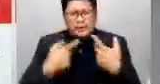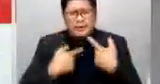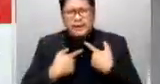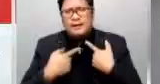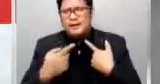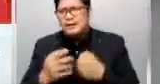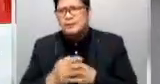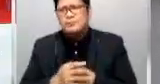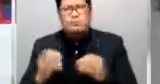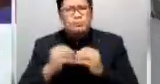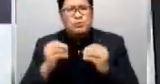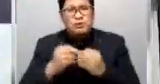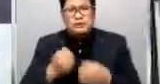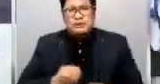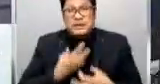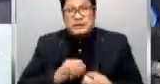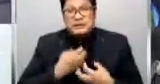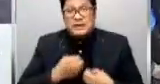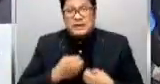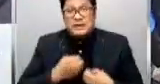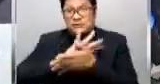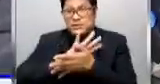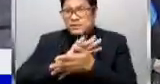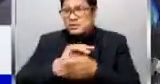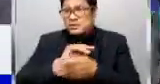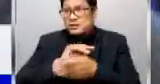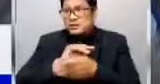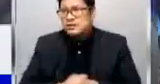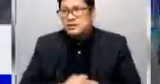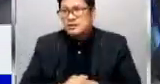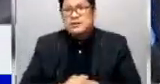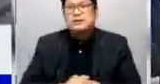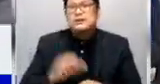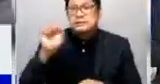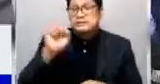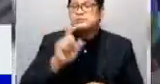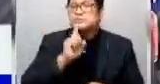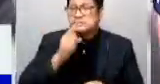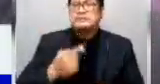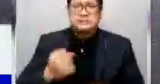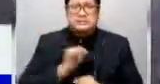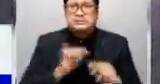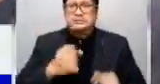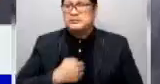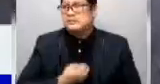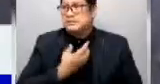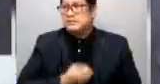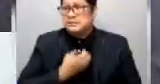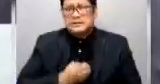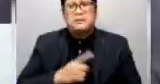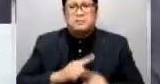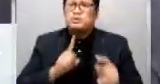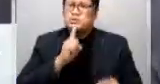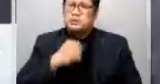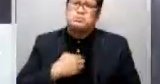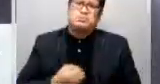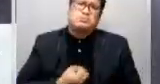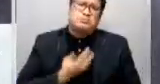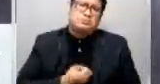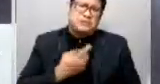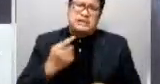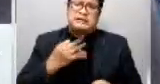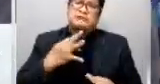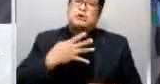pa sa COVID-19. Nakatakot din, sir. Kaya lang eh, mas nakatakot ako pa nagugutom. Pag wala naman